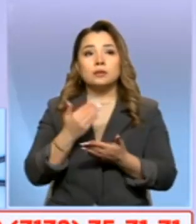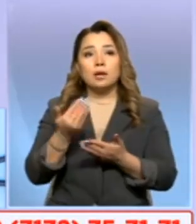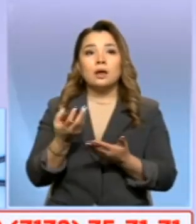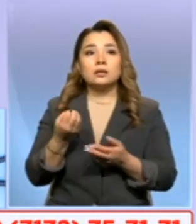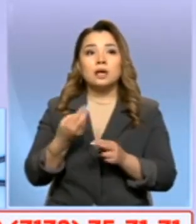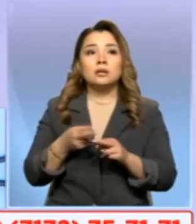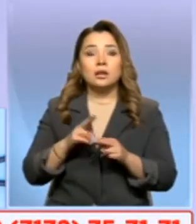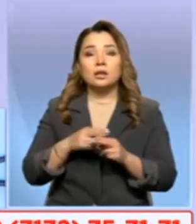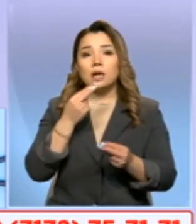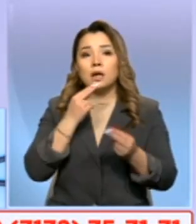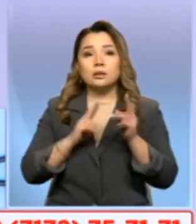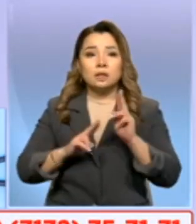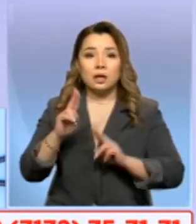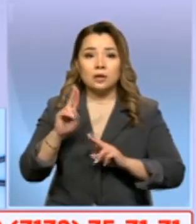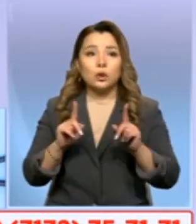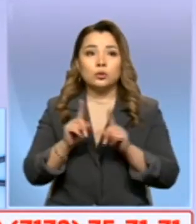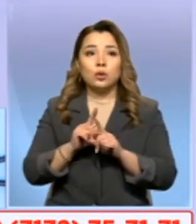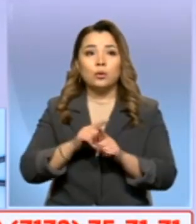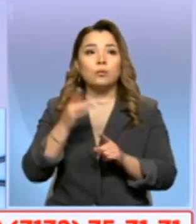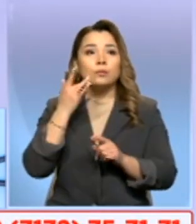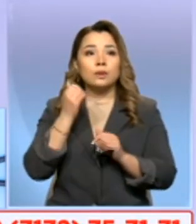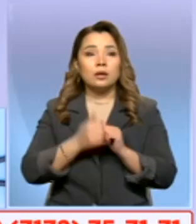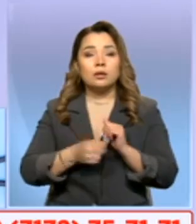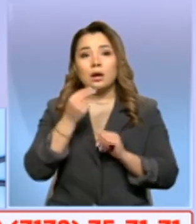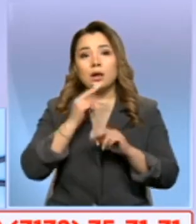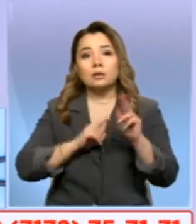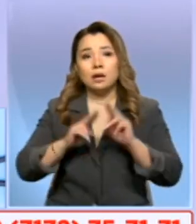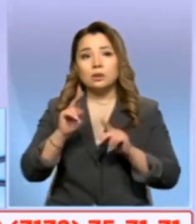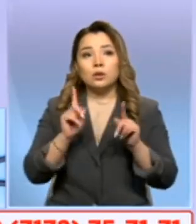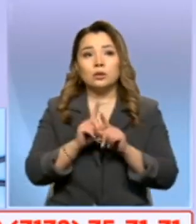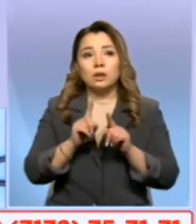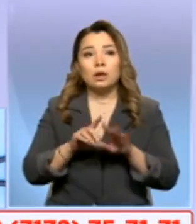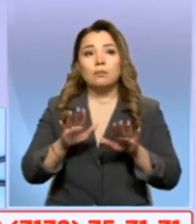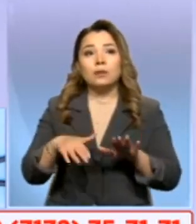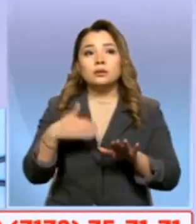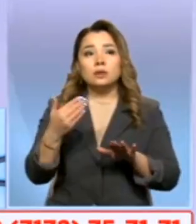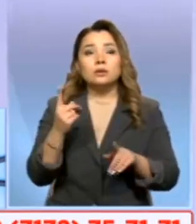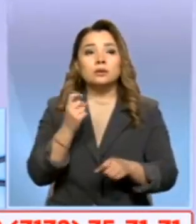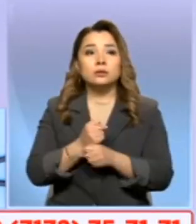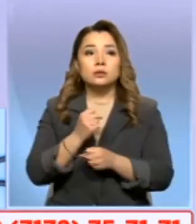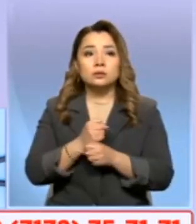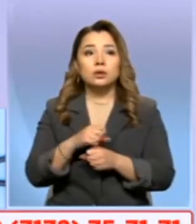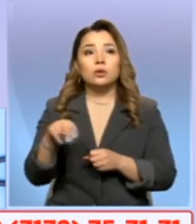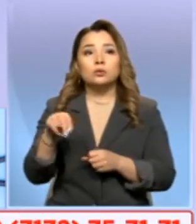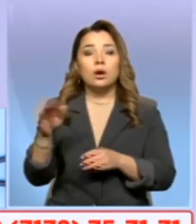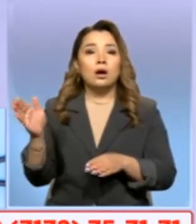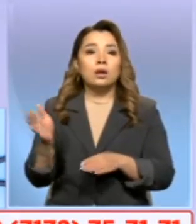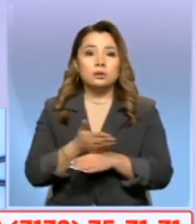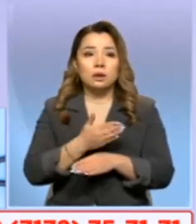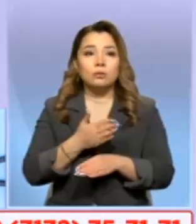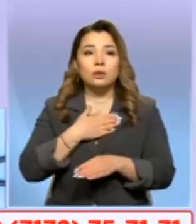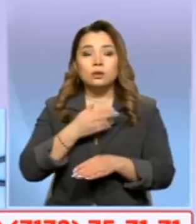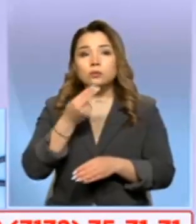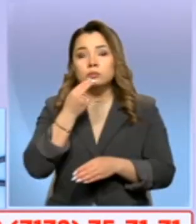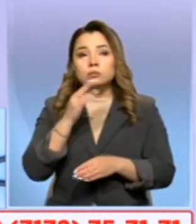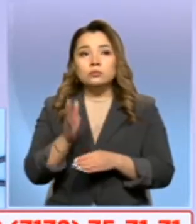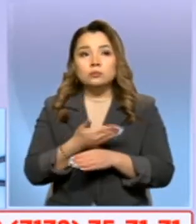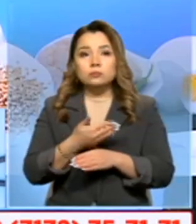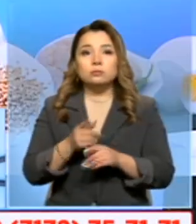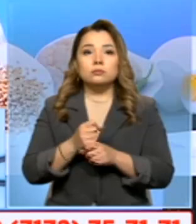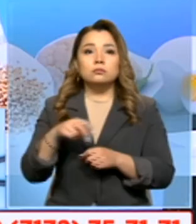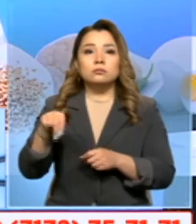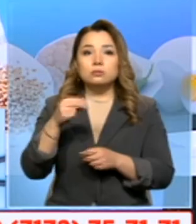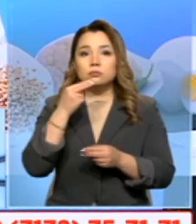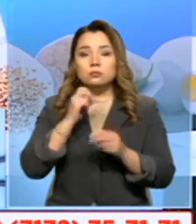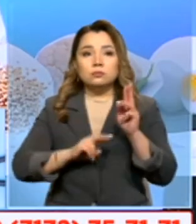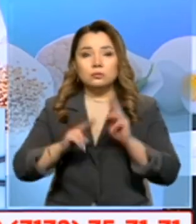Әсіресе, диетада ұстап, көбісі диета деп айтады да, диета кезінде не істейді? Тұзды алып тастайды. Мен тұзсыз тамақ жейін, тұзсыз тамақ